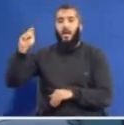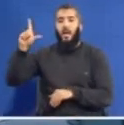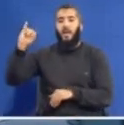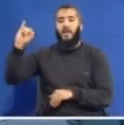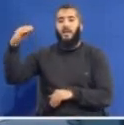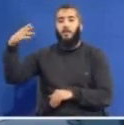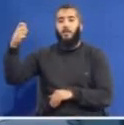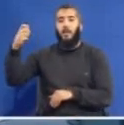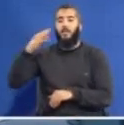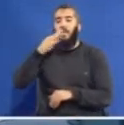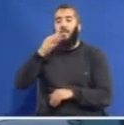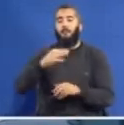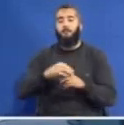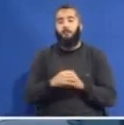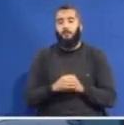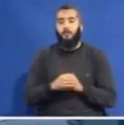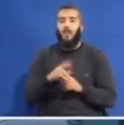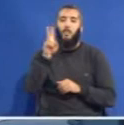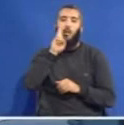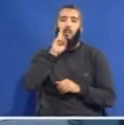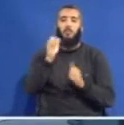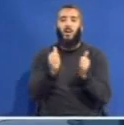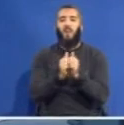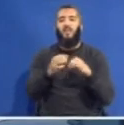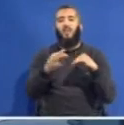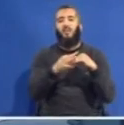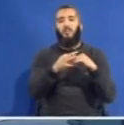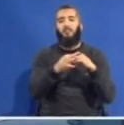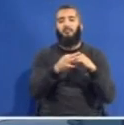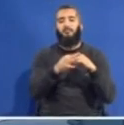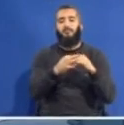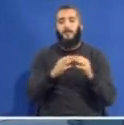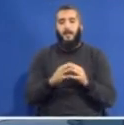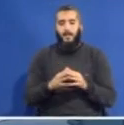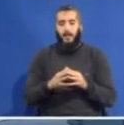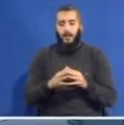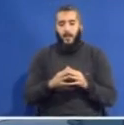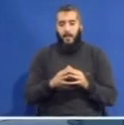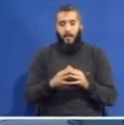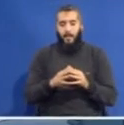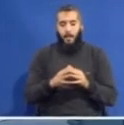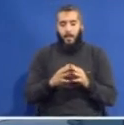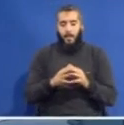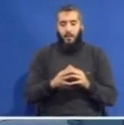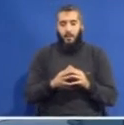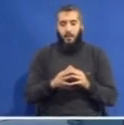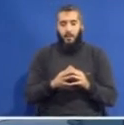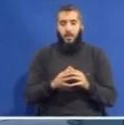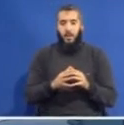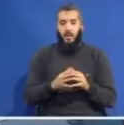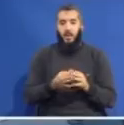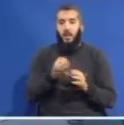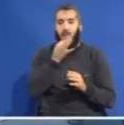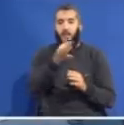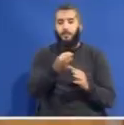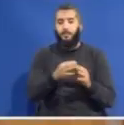عن المشاكل الزوجيه التي تفجرت، وتفضلوا. والله وش نقوله، احنا